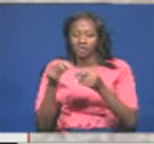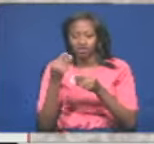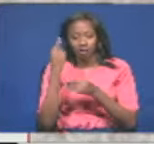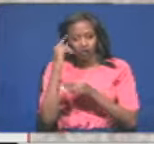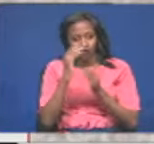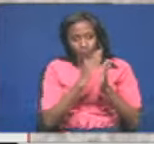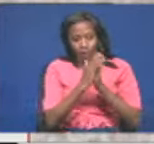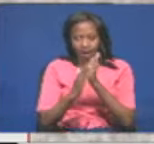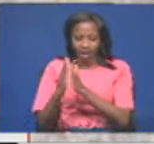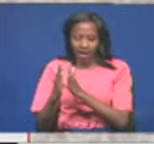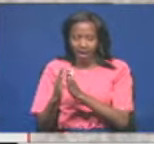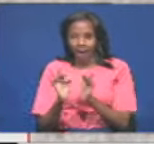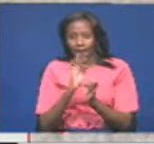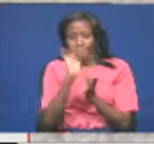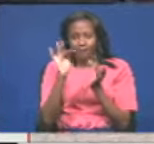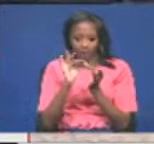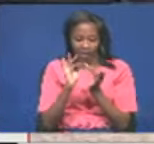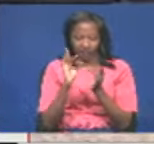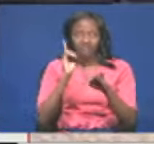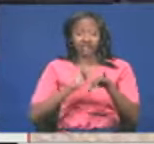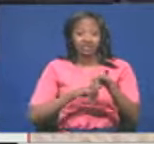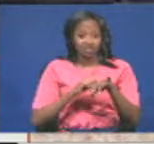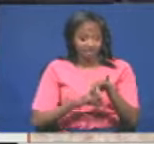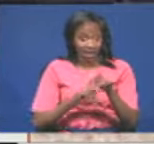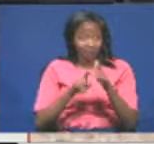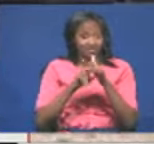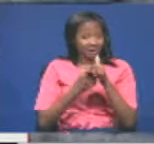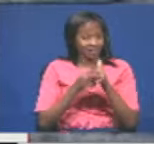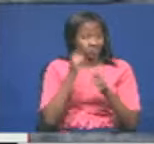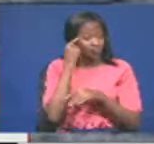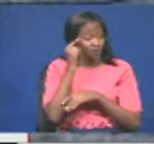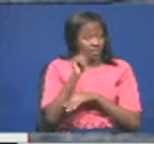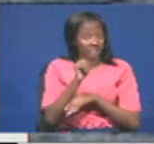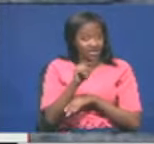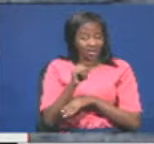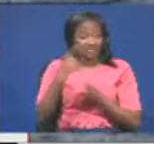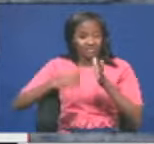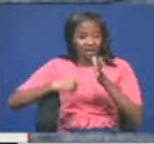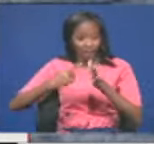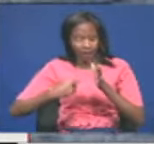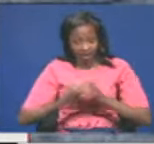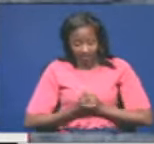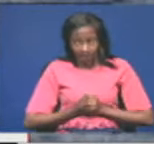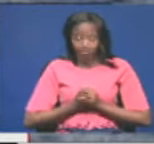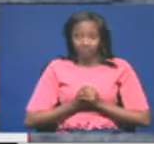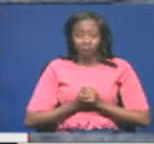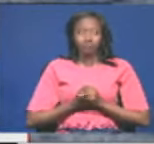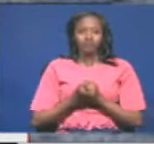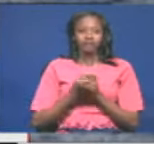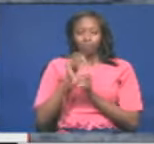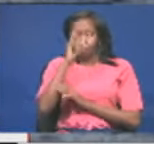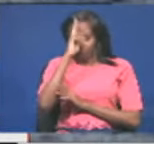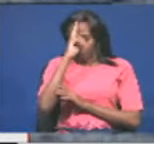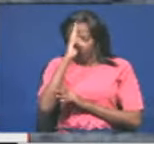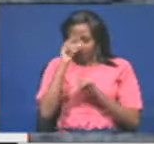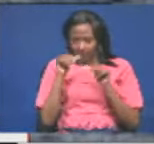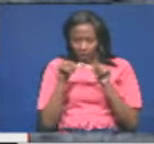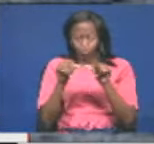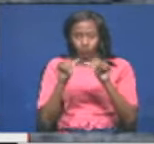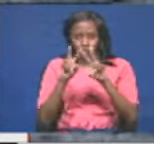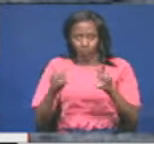mwafaka ulizingatiwa wakati wa kuanzishwa kwa kituo hicho. The officers are on the ground. We are going to document the